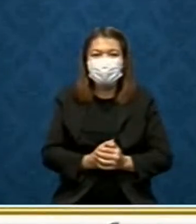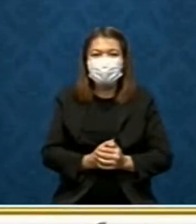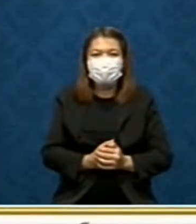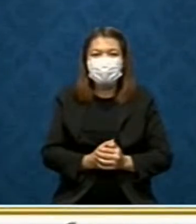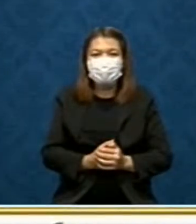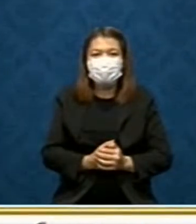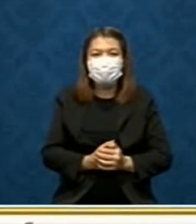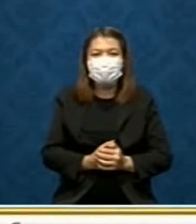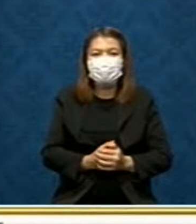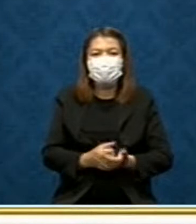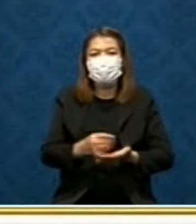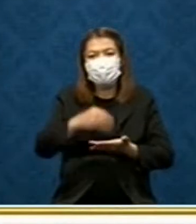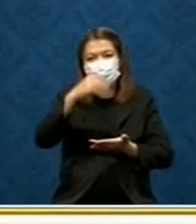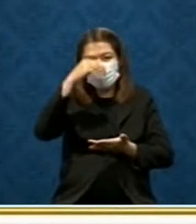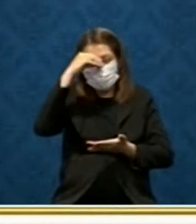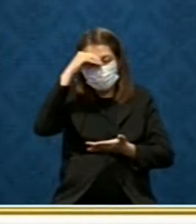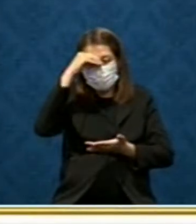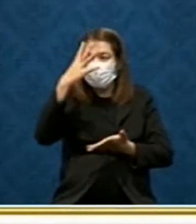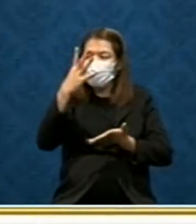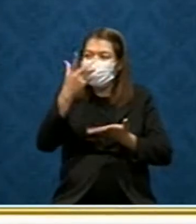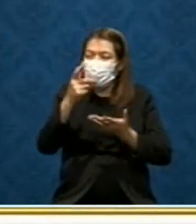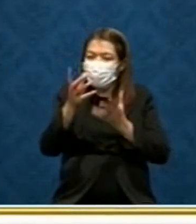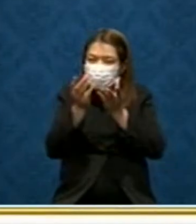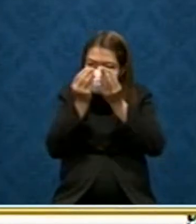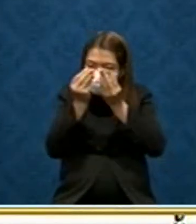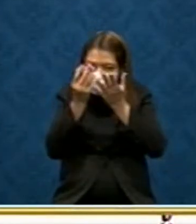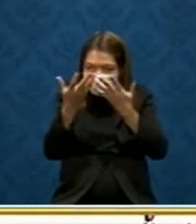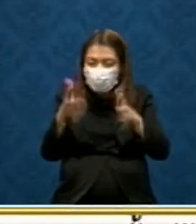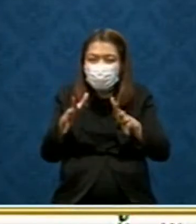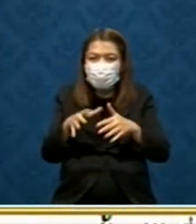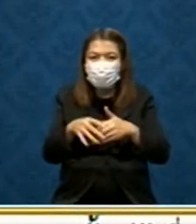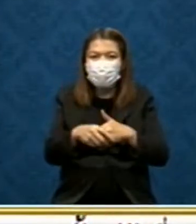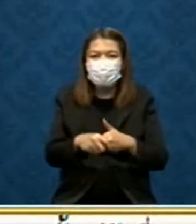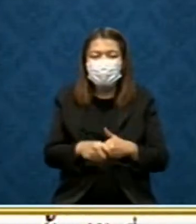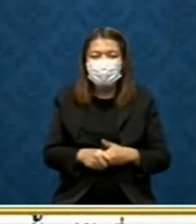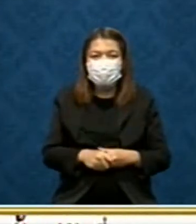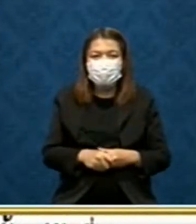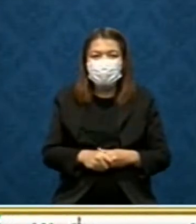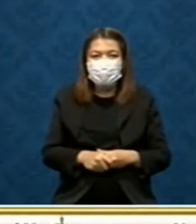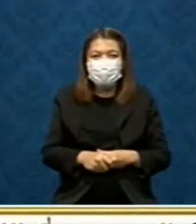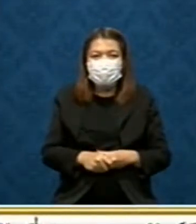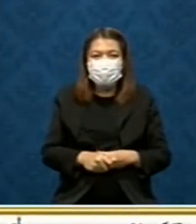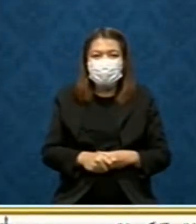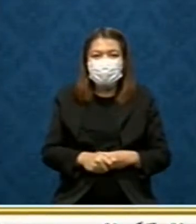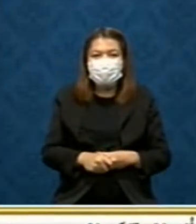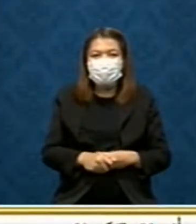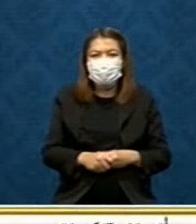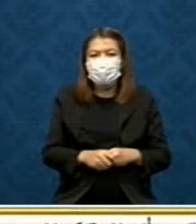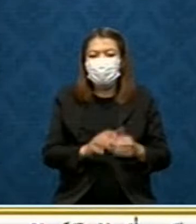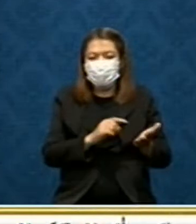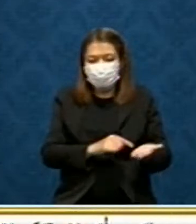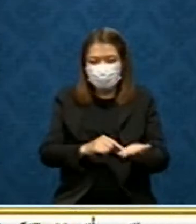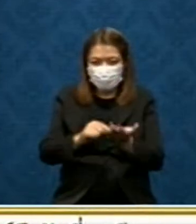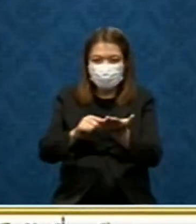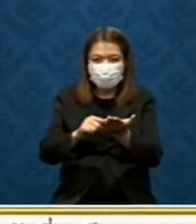แล้วก็ได้ผลกศึษาเศษษัพแล้วก็มาตั้งเสนอเขาส GUHจะ